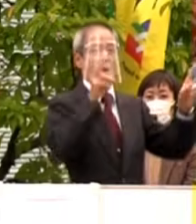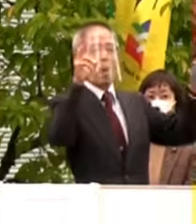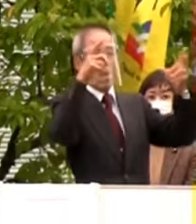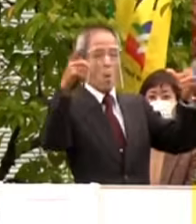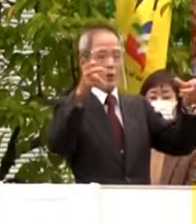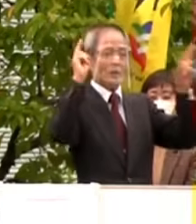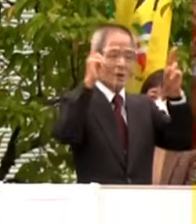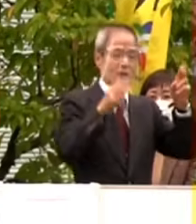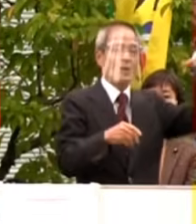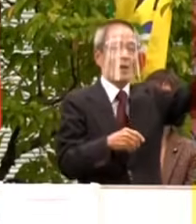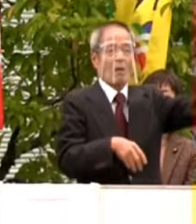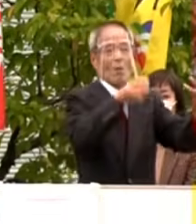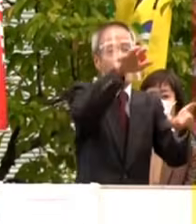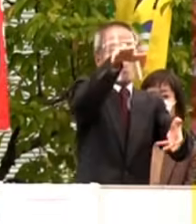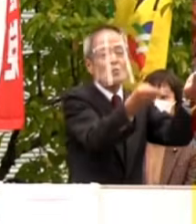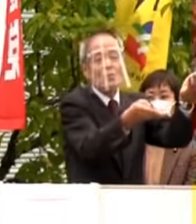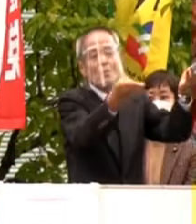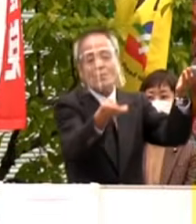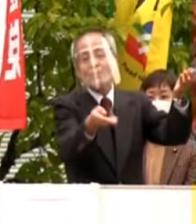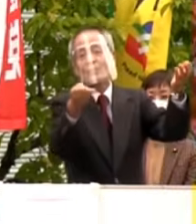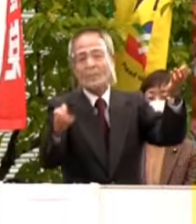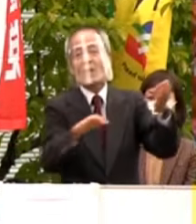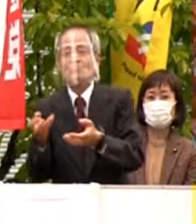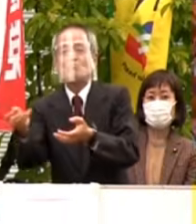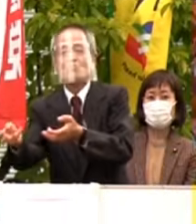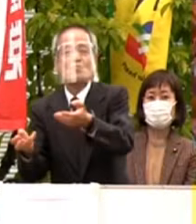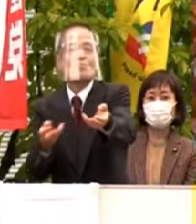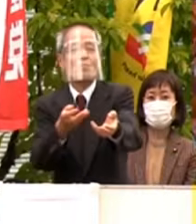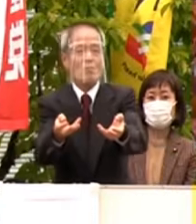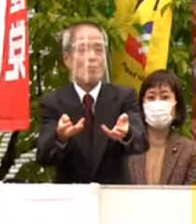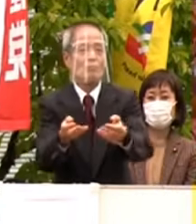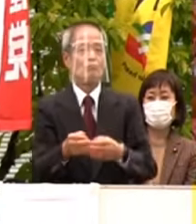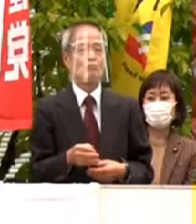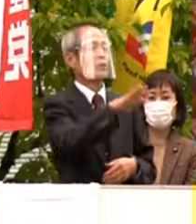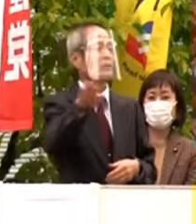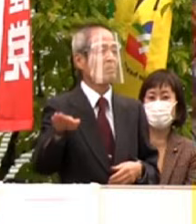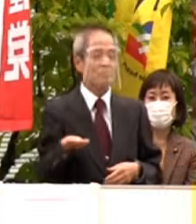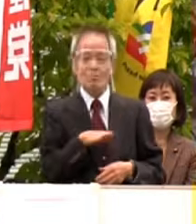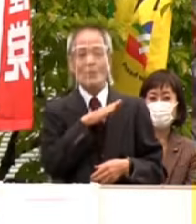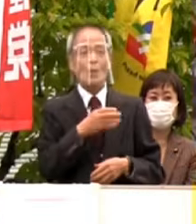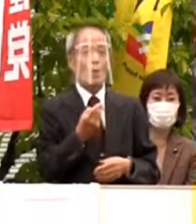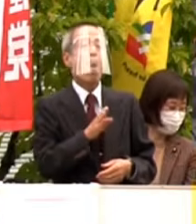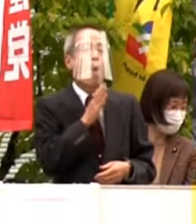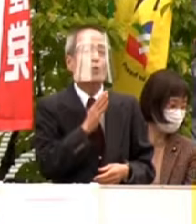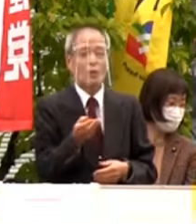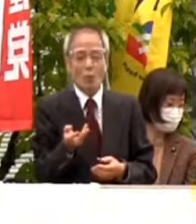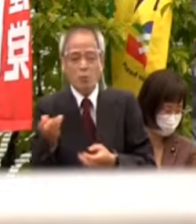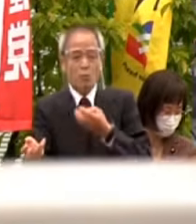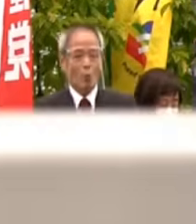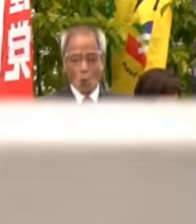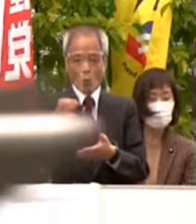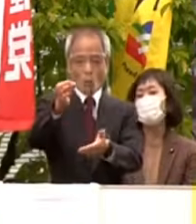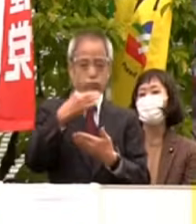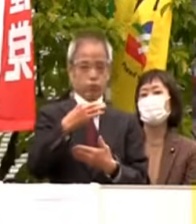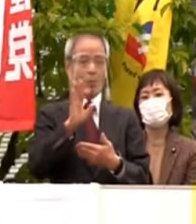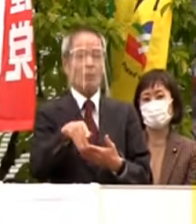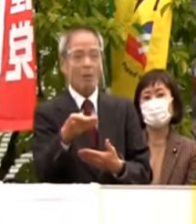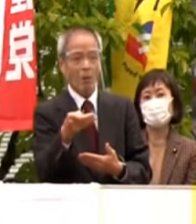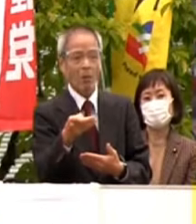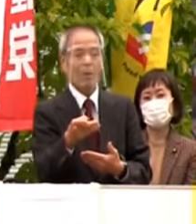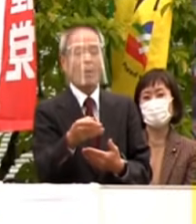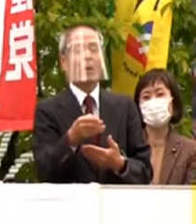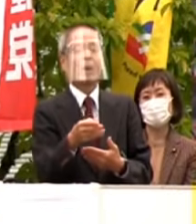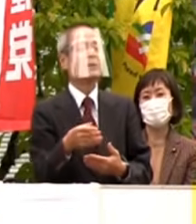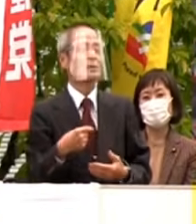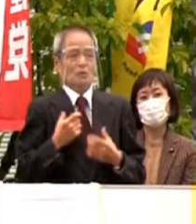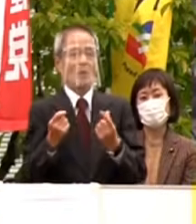ずれは庶民に回ってくるというんですね。しかし皆さん、回ってきましたか？待てども待てども一向に回ってこ